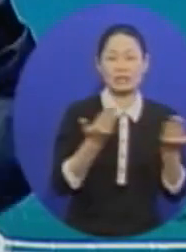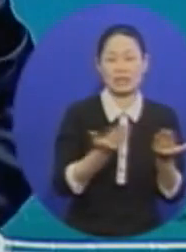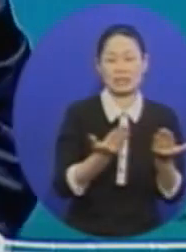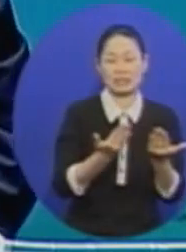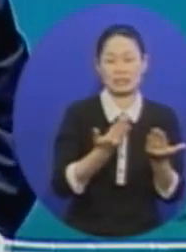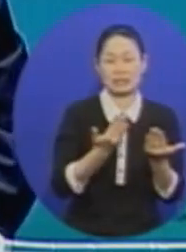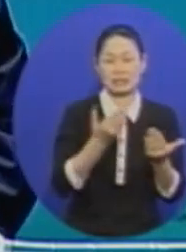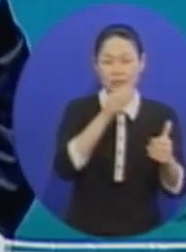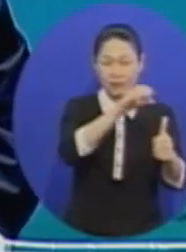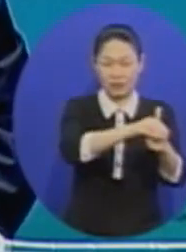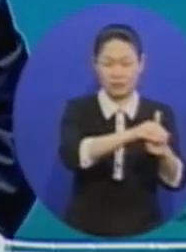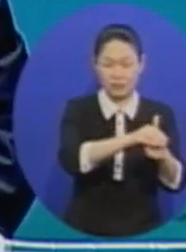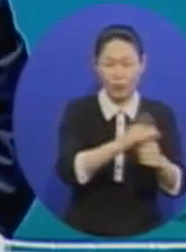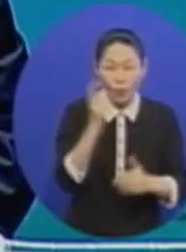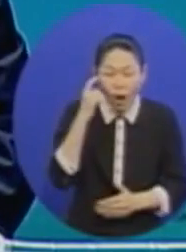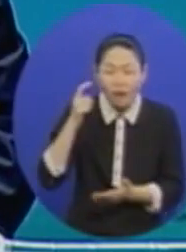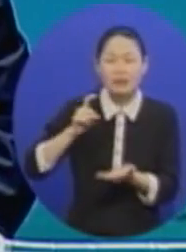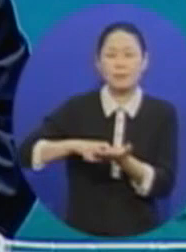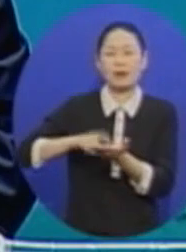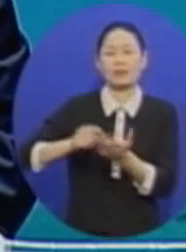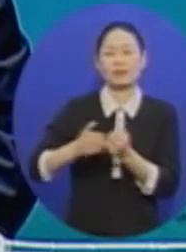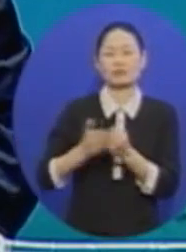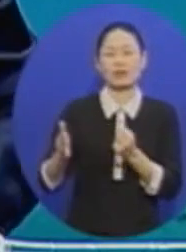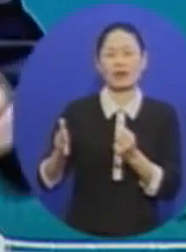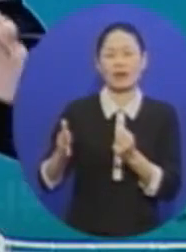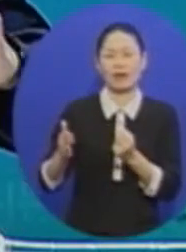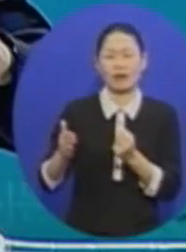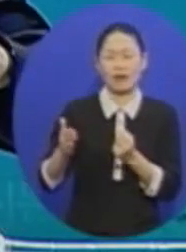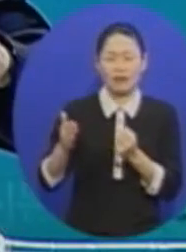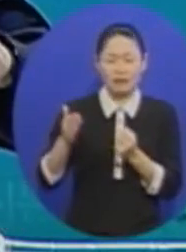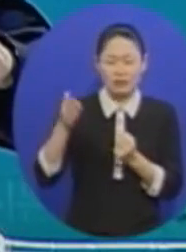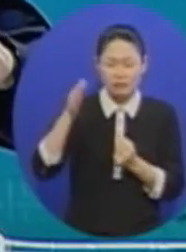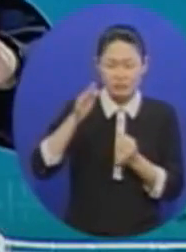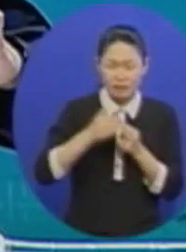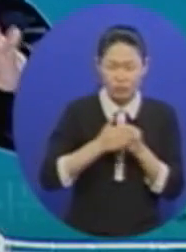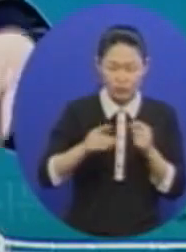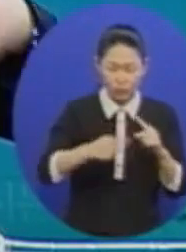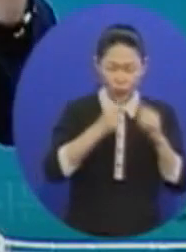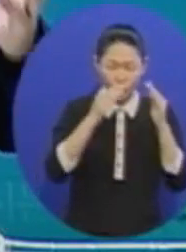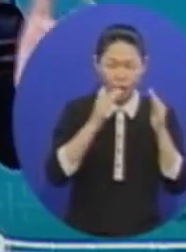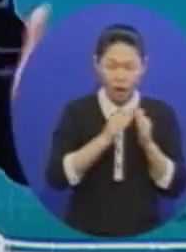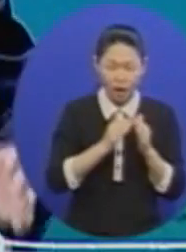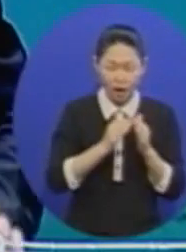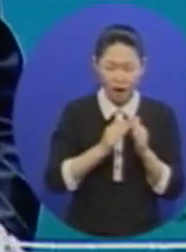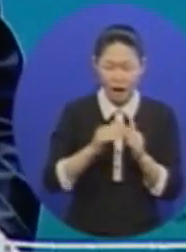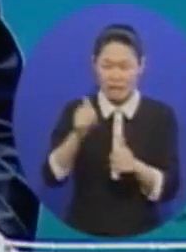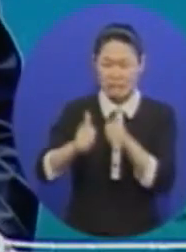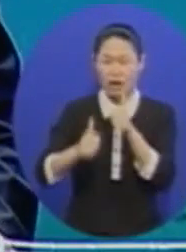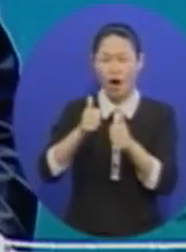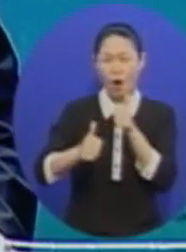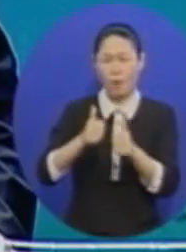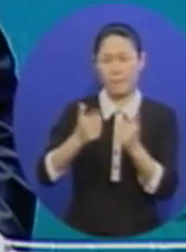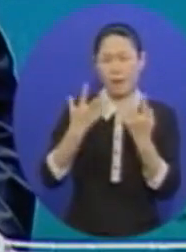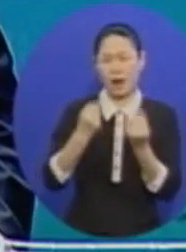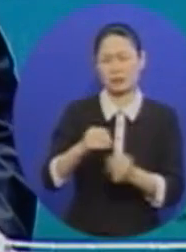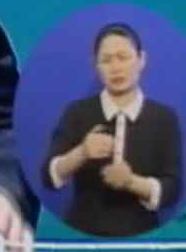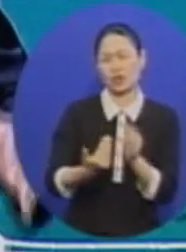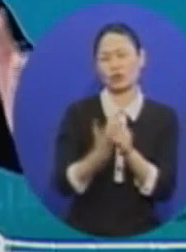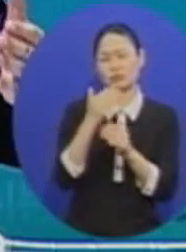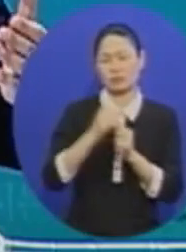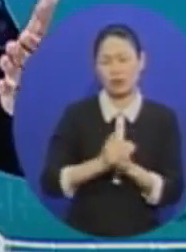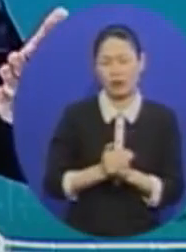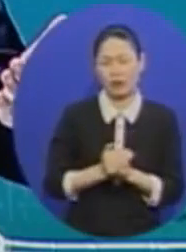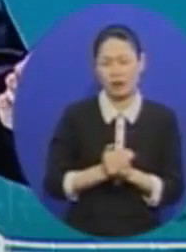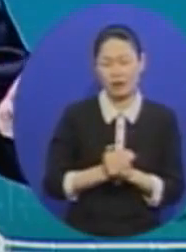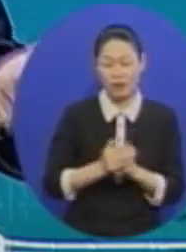했어요 급하니까 그러니까 교회가 시험 거리가 많아 졌어요 교회